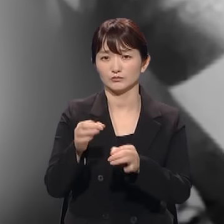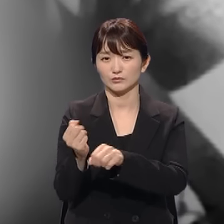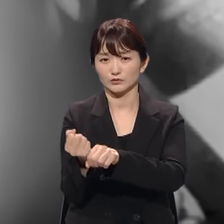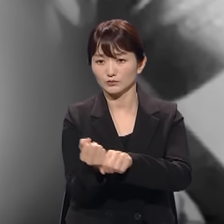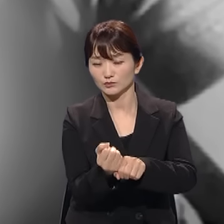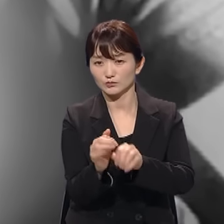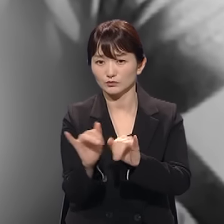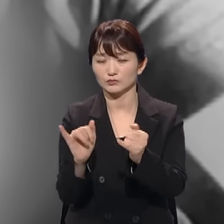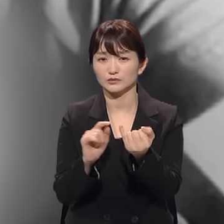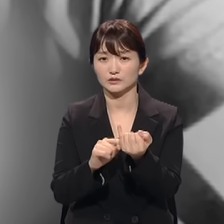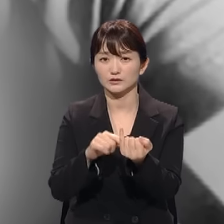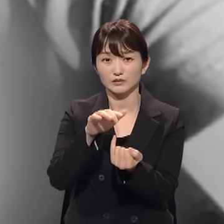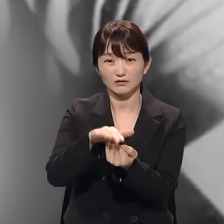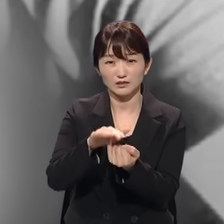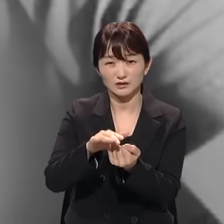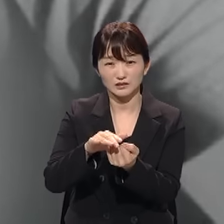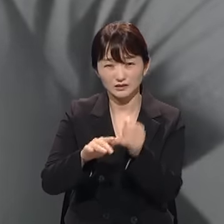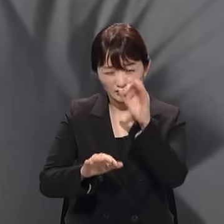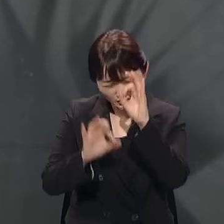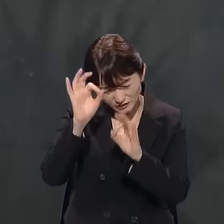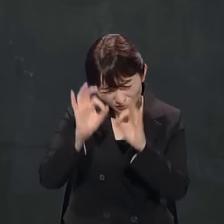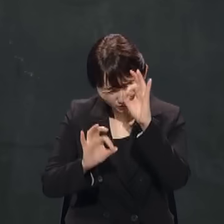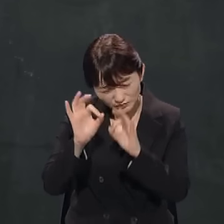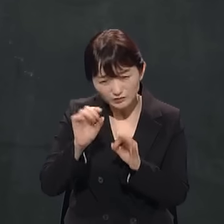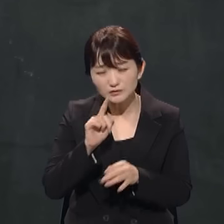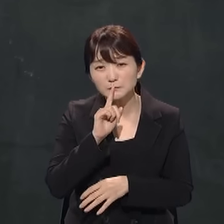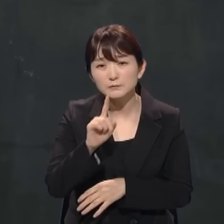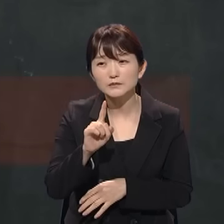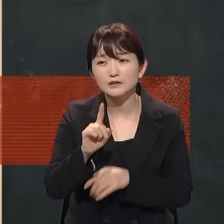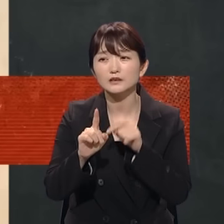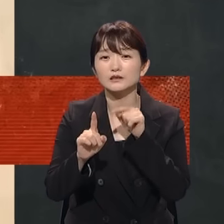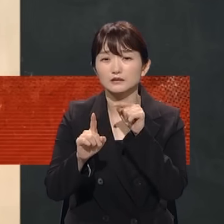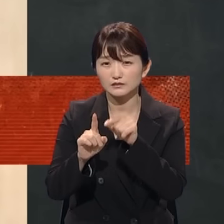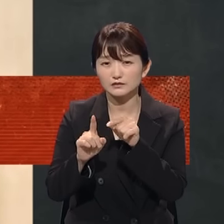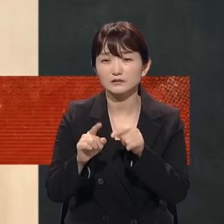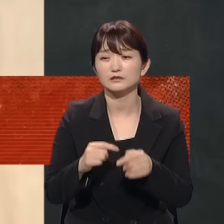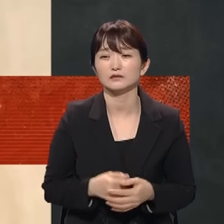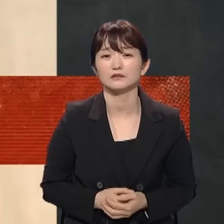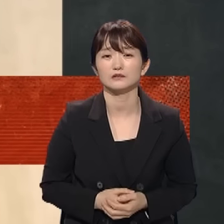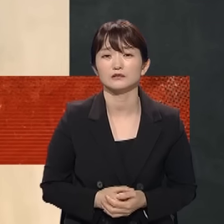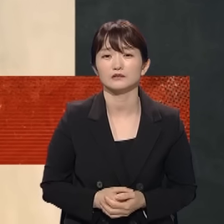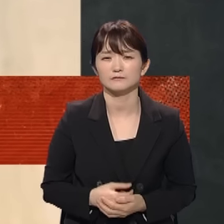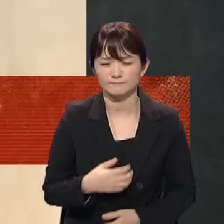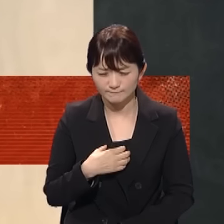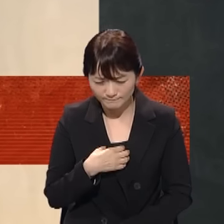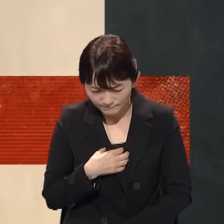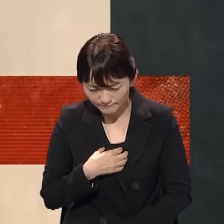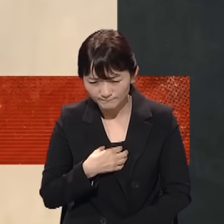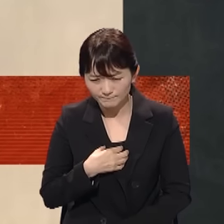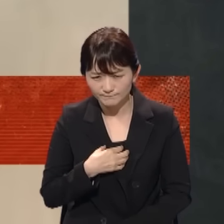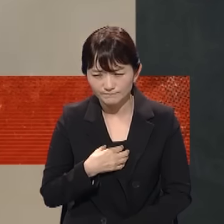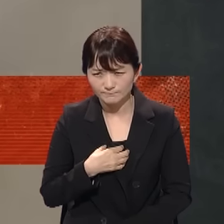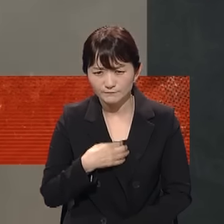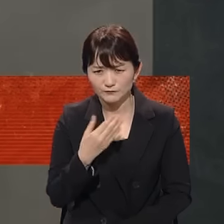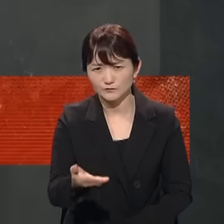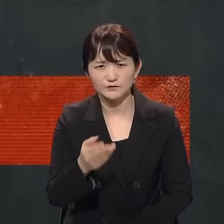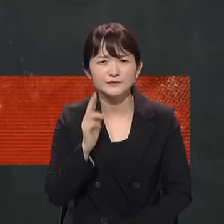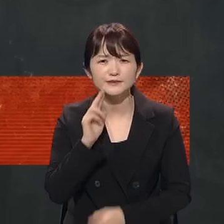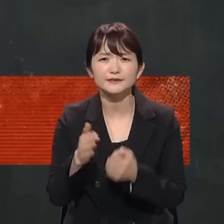이 그냥 어려서 실수했다, 어려서 그랬다 뭐 이런 식으로 얘기하는 것이 그것도 이제 경각심을 줄 정도로 이제 심각하다고